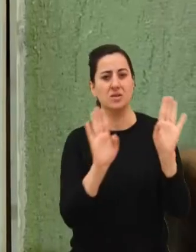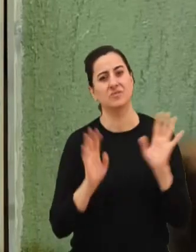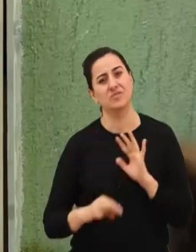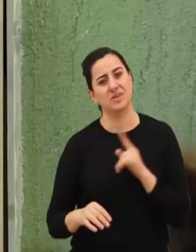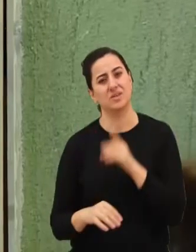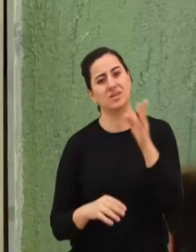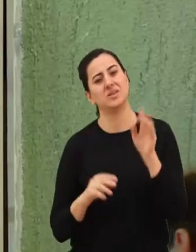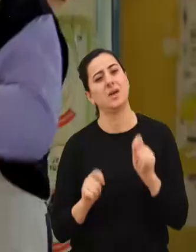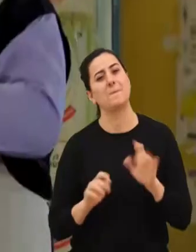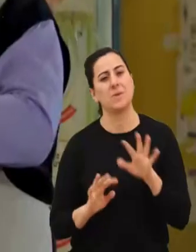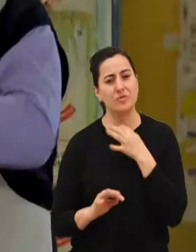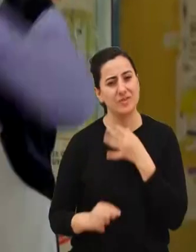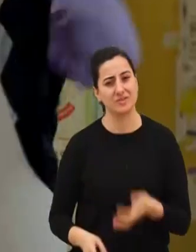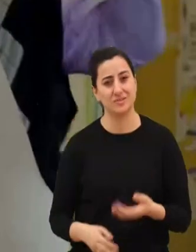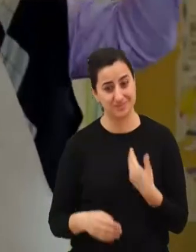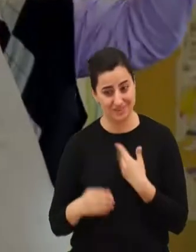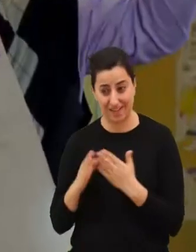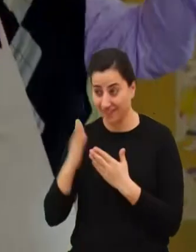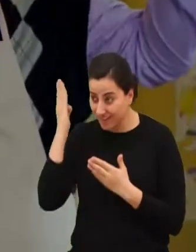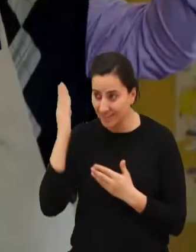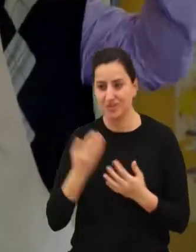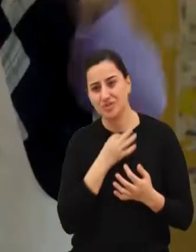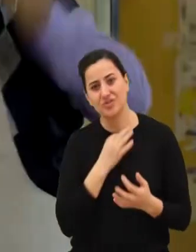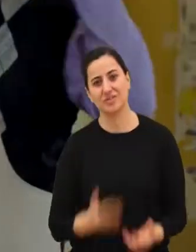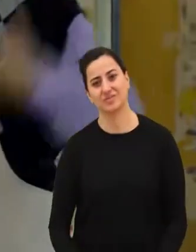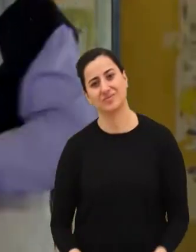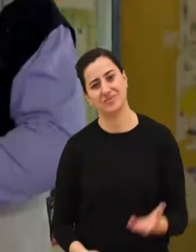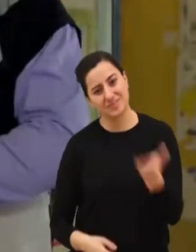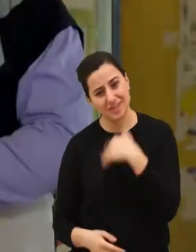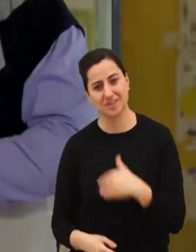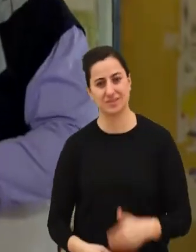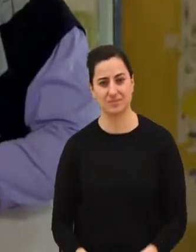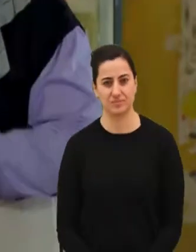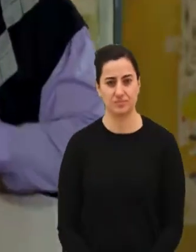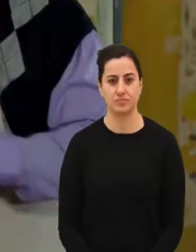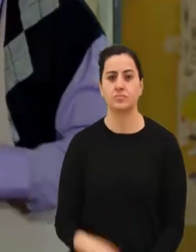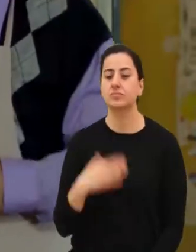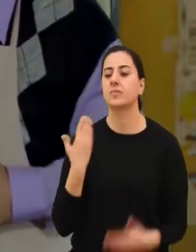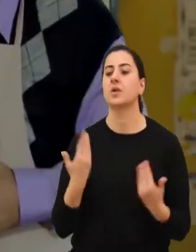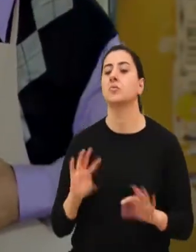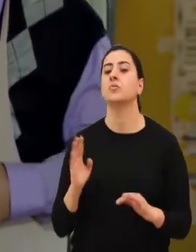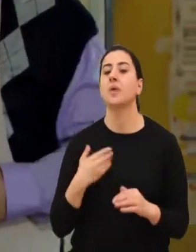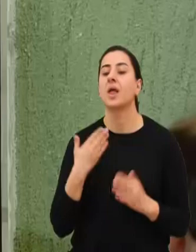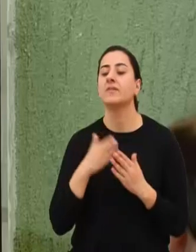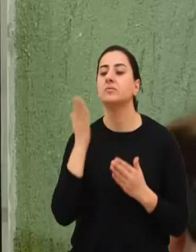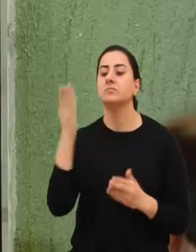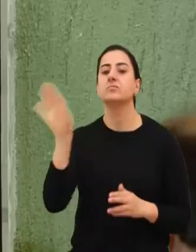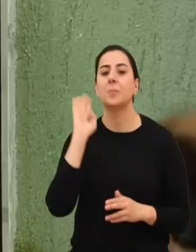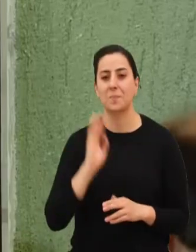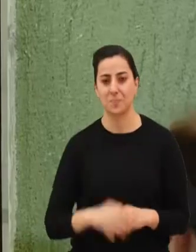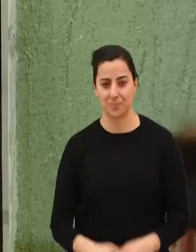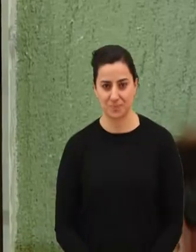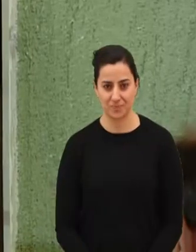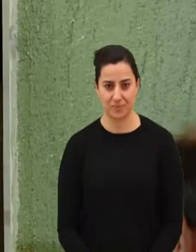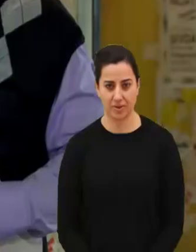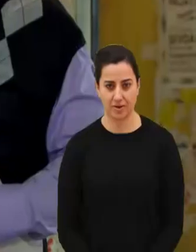burada. Yapma ne olur bak senin yanın. Ya bu bak bizim yanımız. Hadi gel gidelim evimize biz. Yok. Gelmem ben o eve. Gelmem